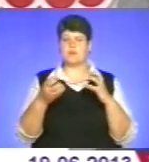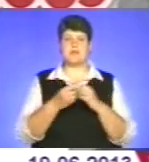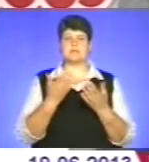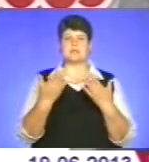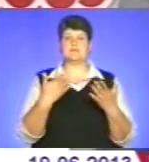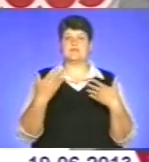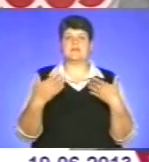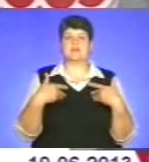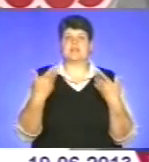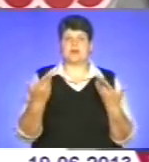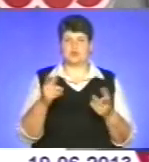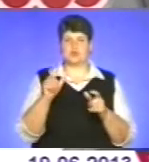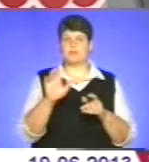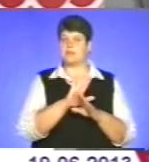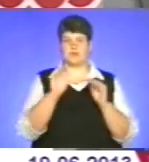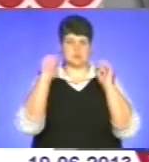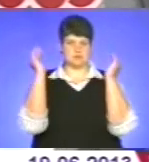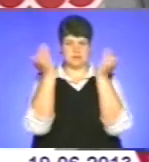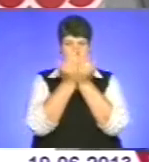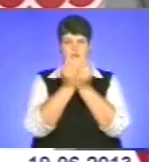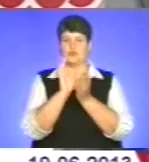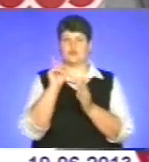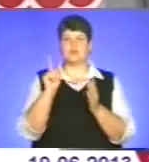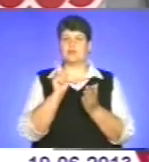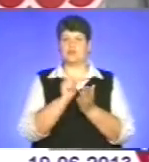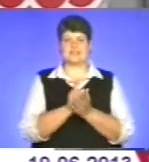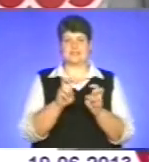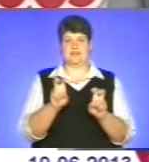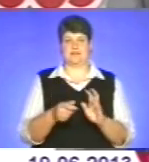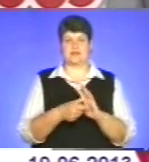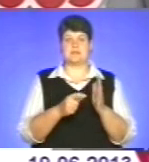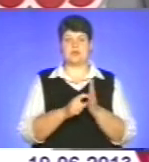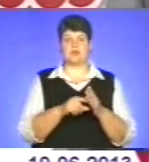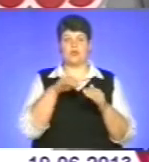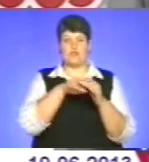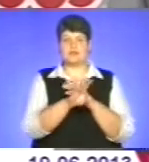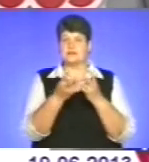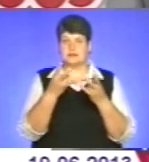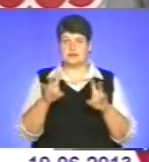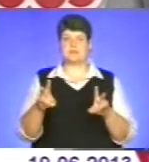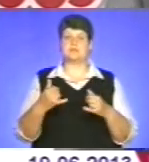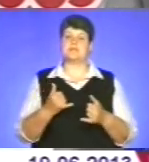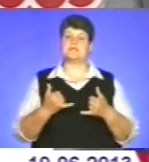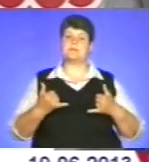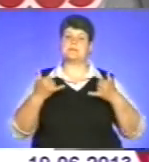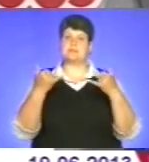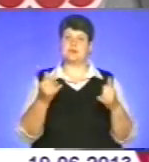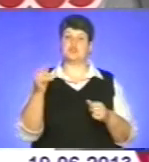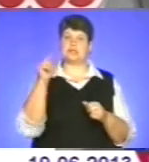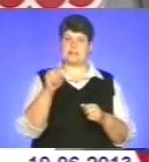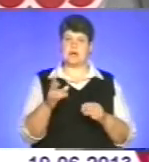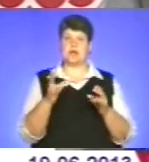люди, ми не повинні закриватись, ми не повинні сідати в кабінетах, ми не повинні ховатися, ми повинні забезпечити так